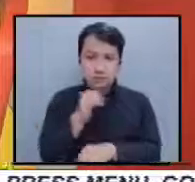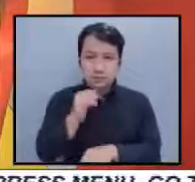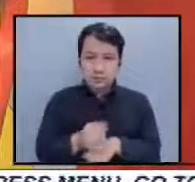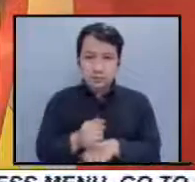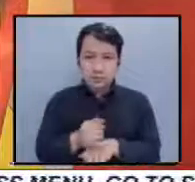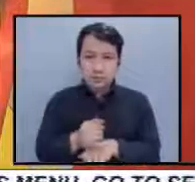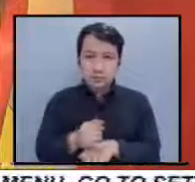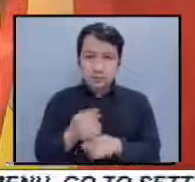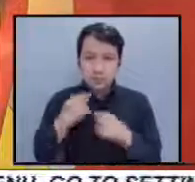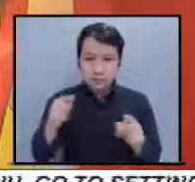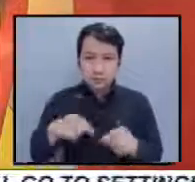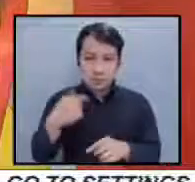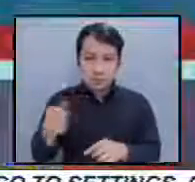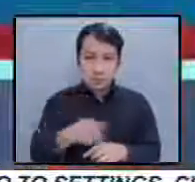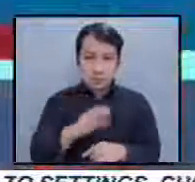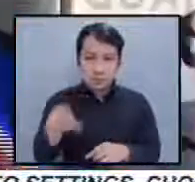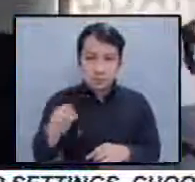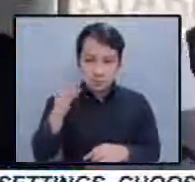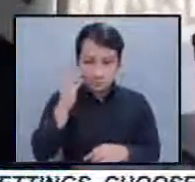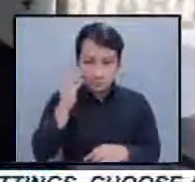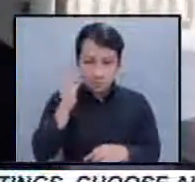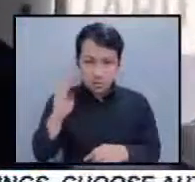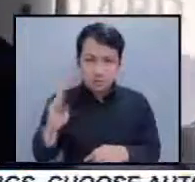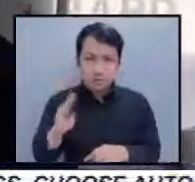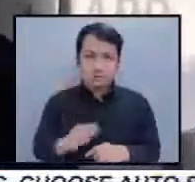detalye. Rise and shine, Bea.